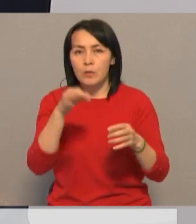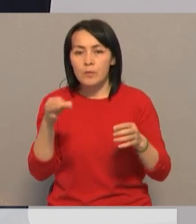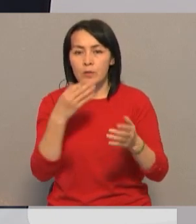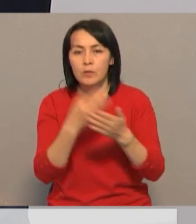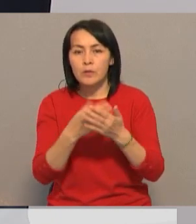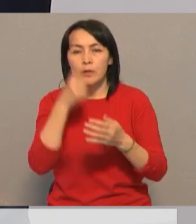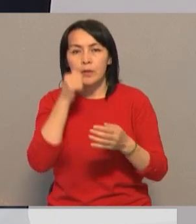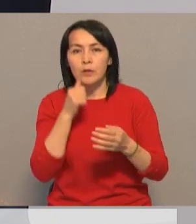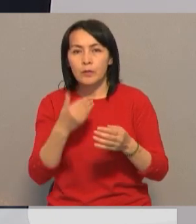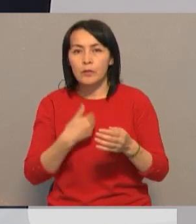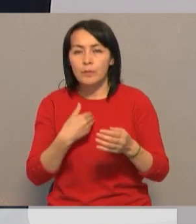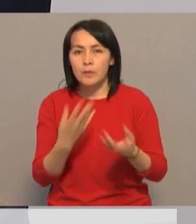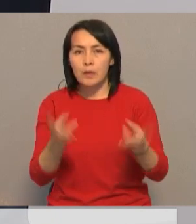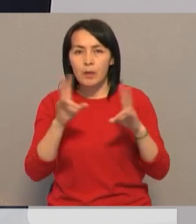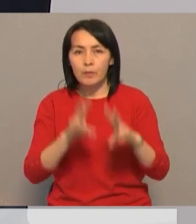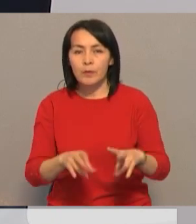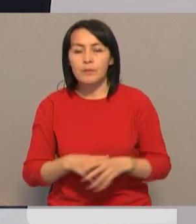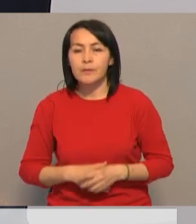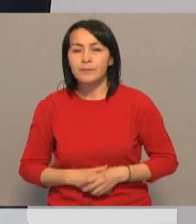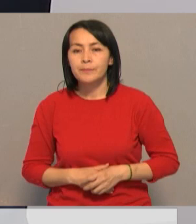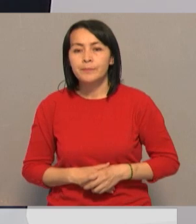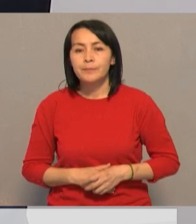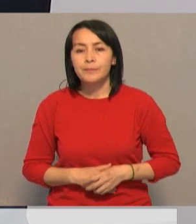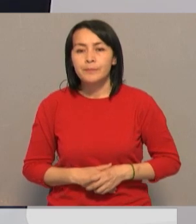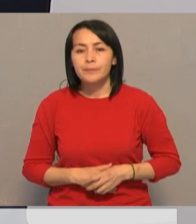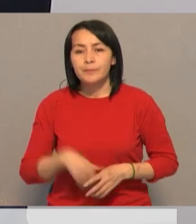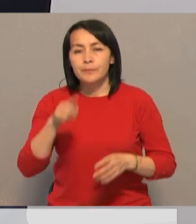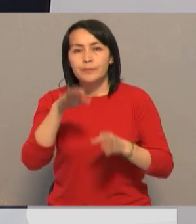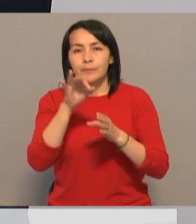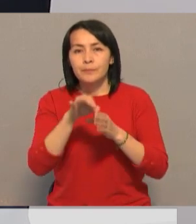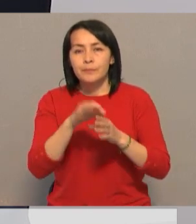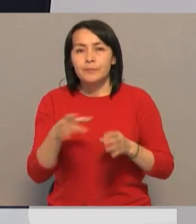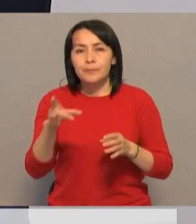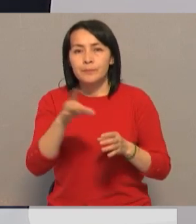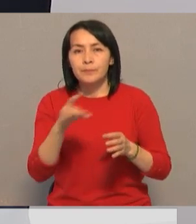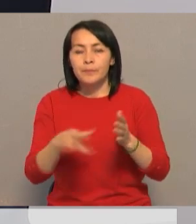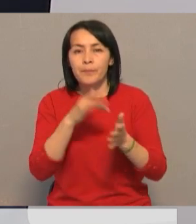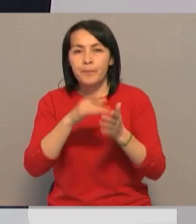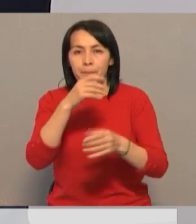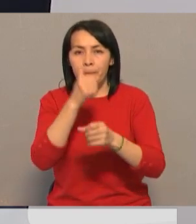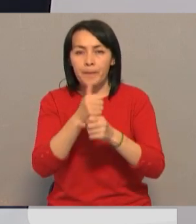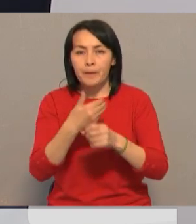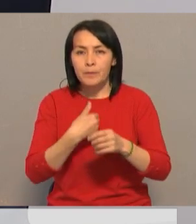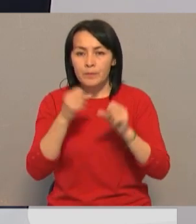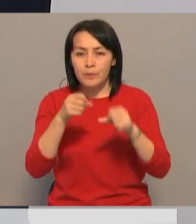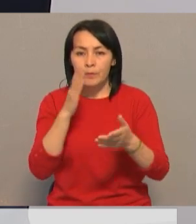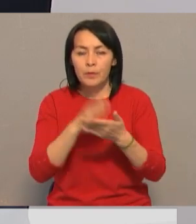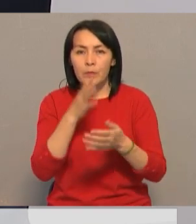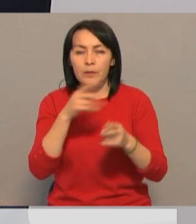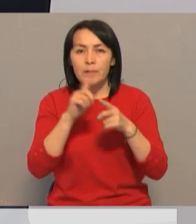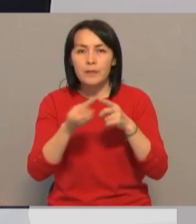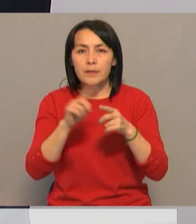берсе, ертең біз шетіне қалып қоямыз. Сол себептен аудан қала әкімдері бізде осындай мүмкіншілік болып тұрған кезде